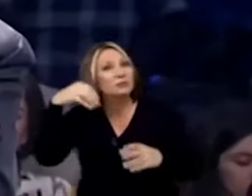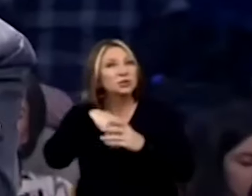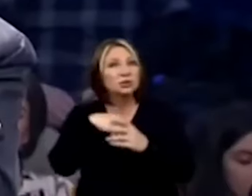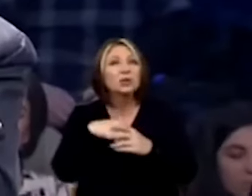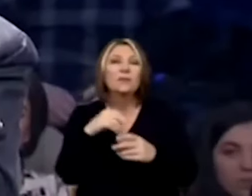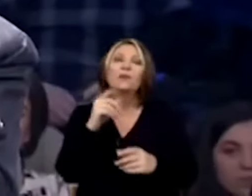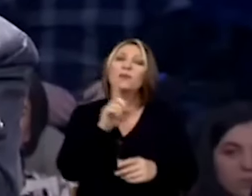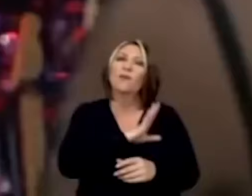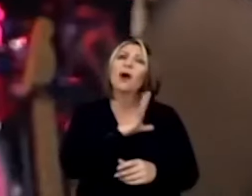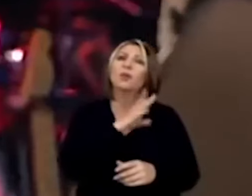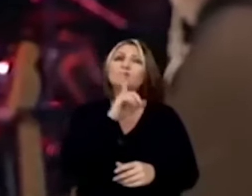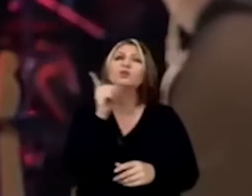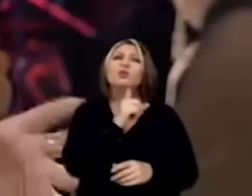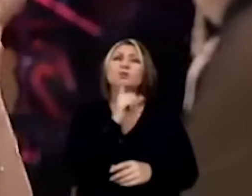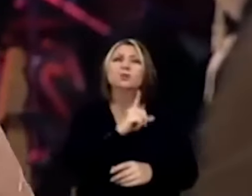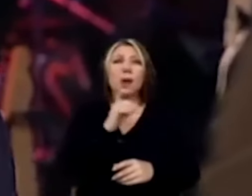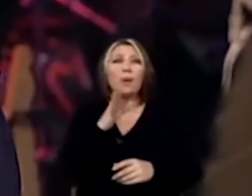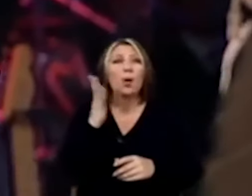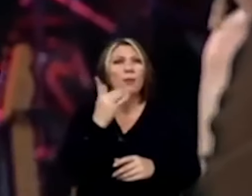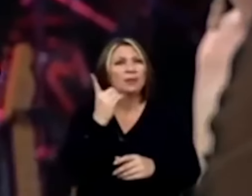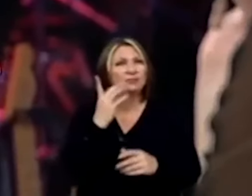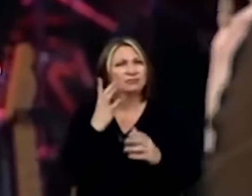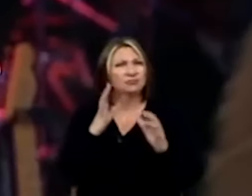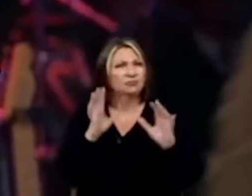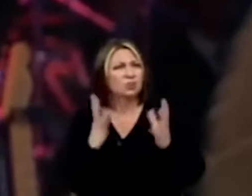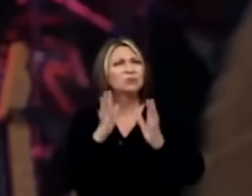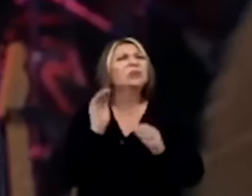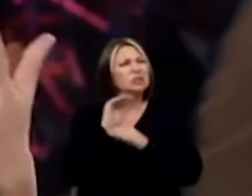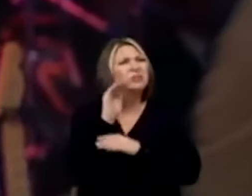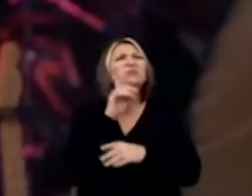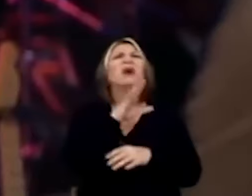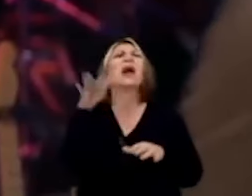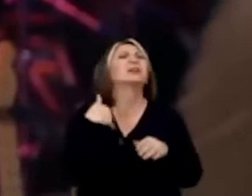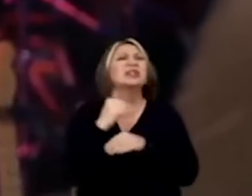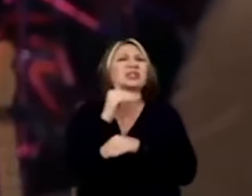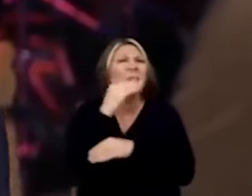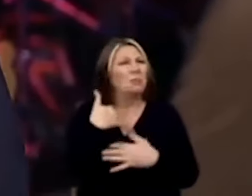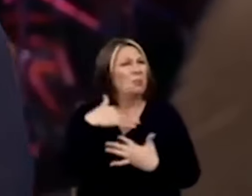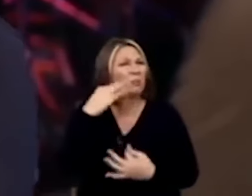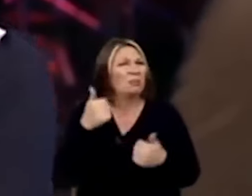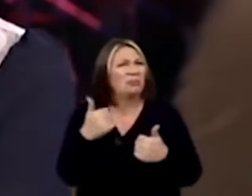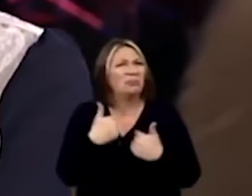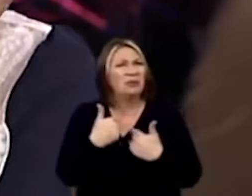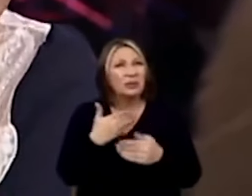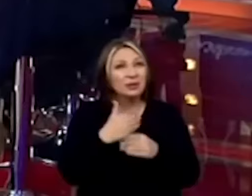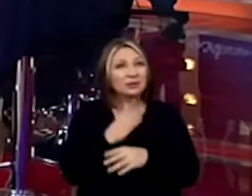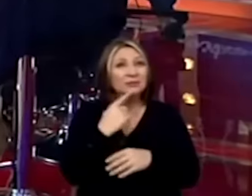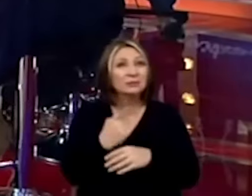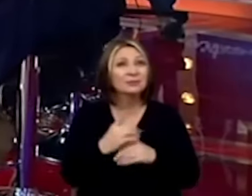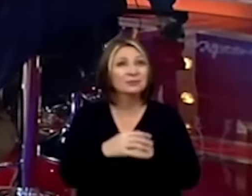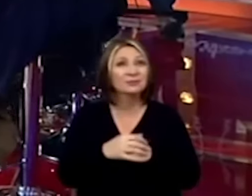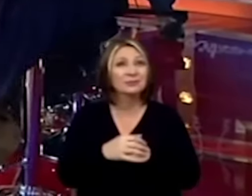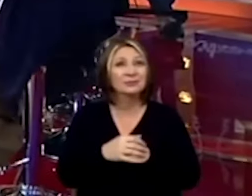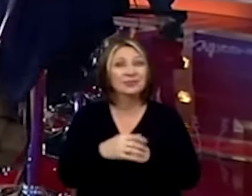sırasında. Tabii %100. Ama öyle spesifik bir anım yok hani. Yaşamışımdır ya, ben her şeyi yaşayan bir insanım. Ya gerçekten.